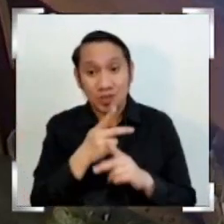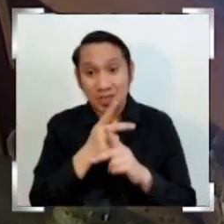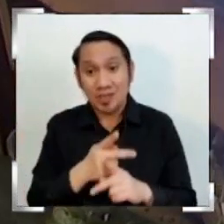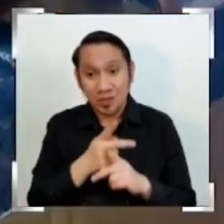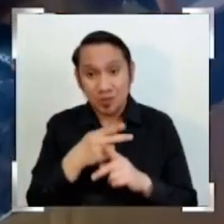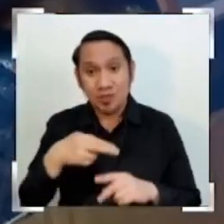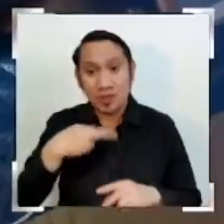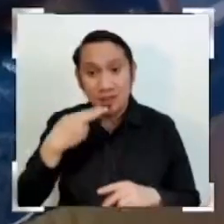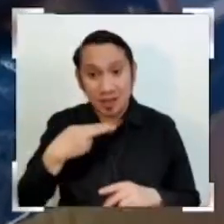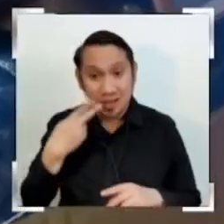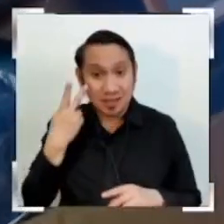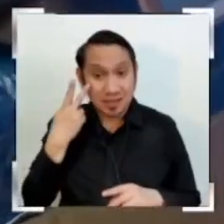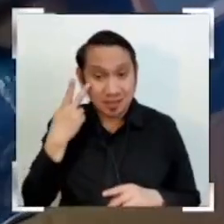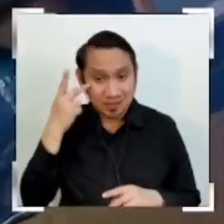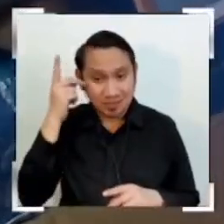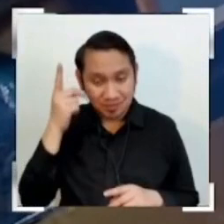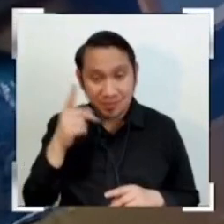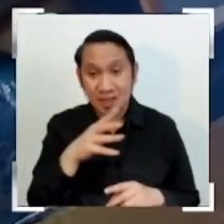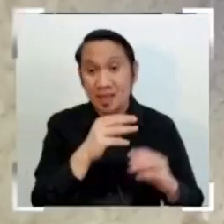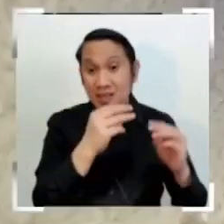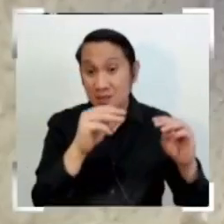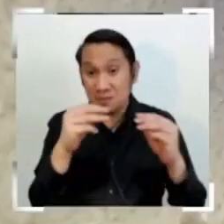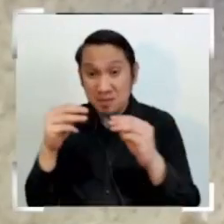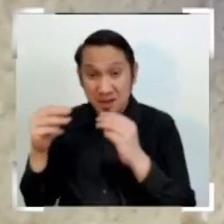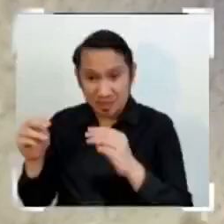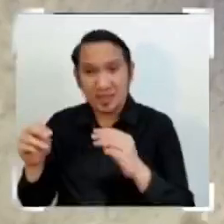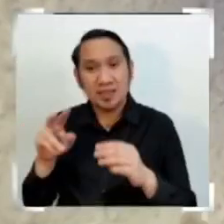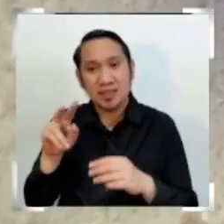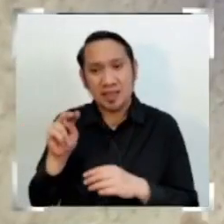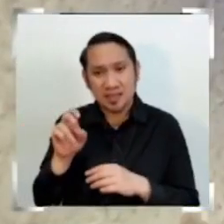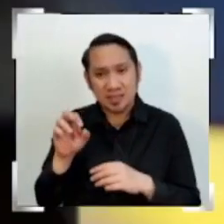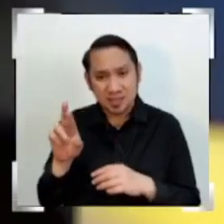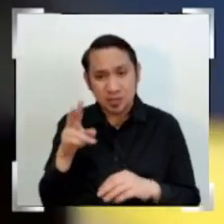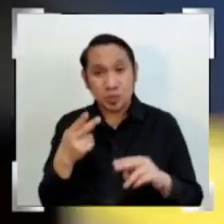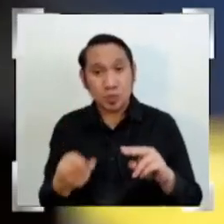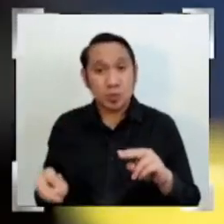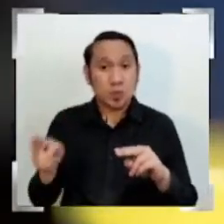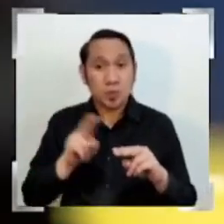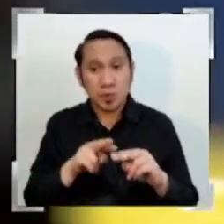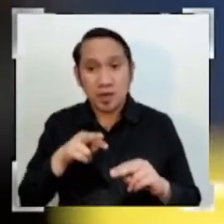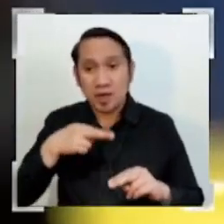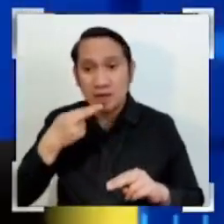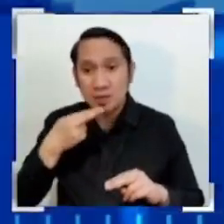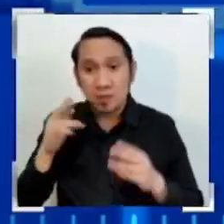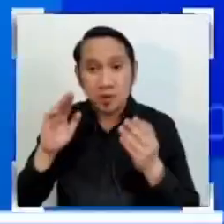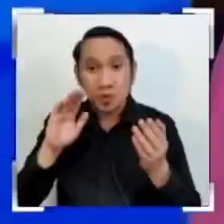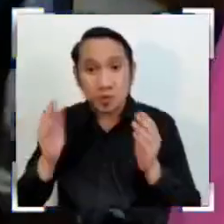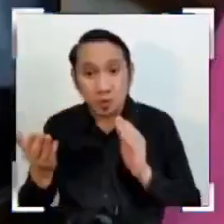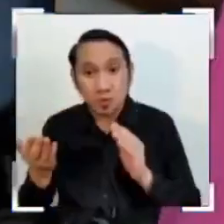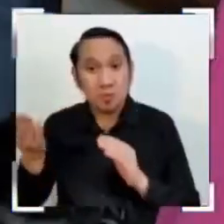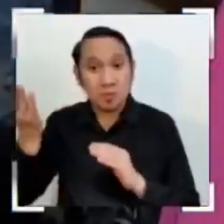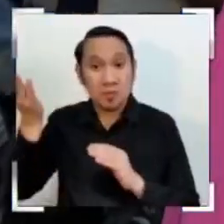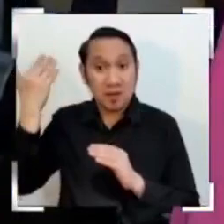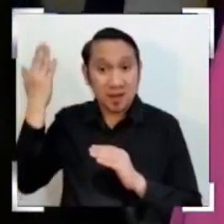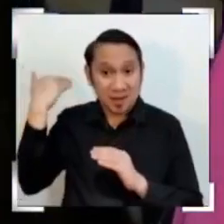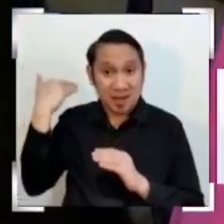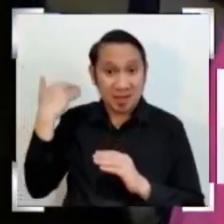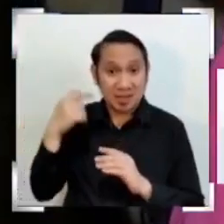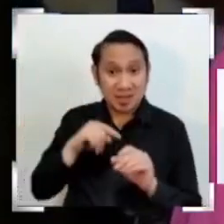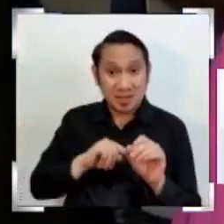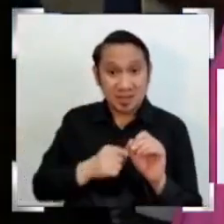of Agriculture sa mga palengke sa Metro Manila, tumaas ang presyo ng bigas kumpara noong simula ng Agosto. Mabigat po sa